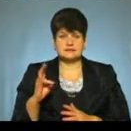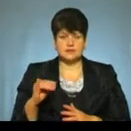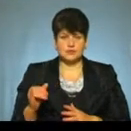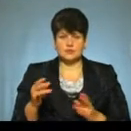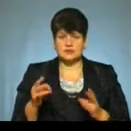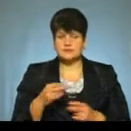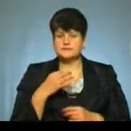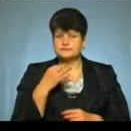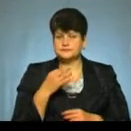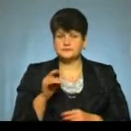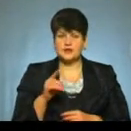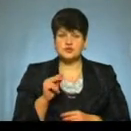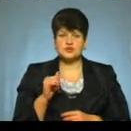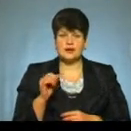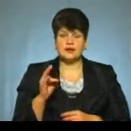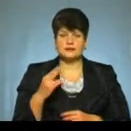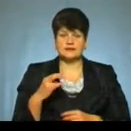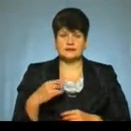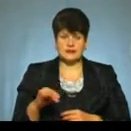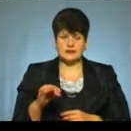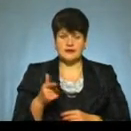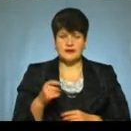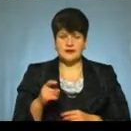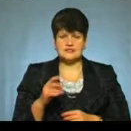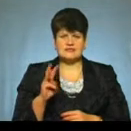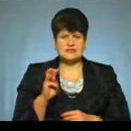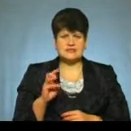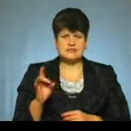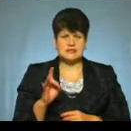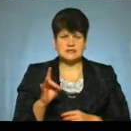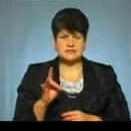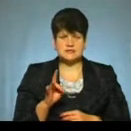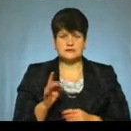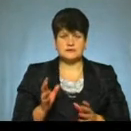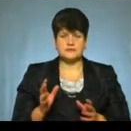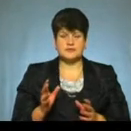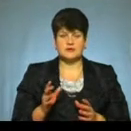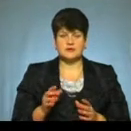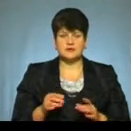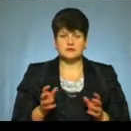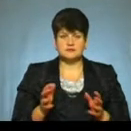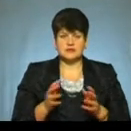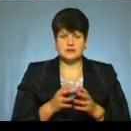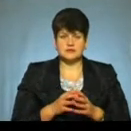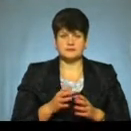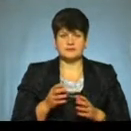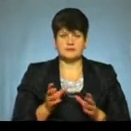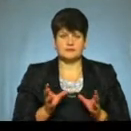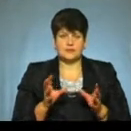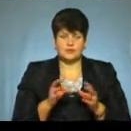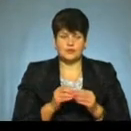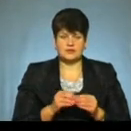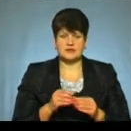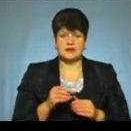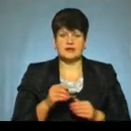Слід зауважити, що чадний газ у 300 разів більш споріднений до гемоглобіно-еритроцитів, ніж сам